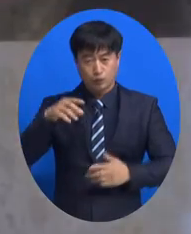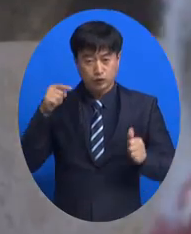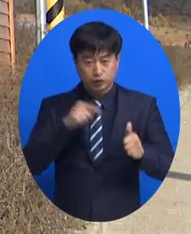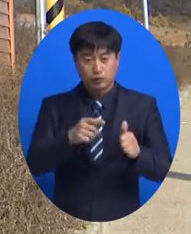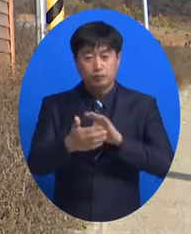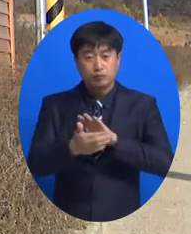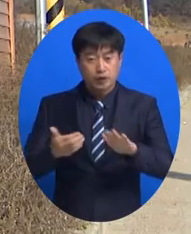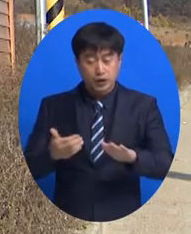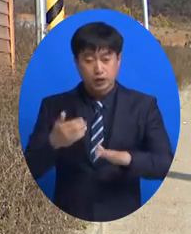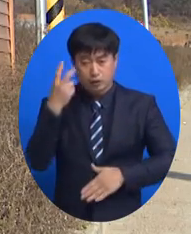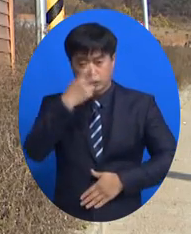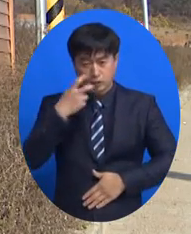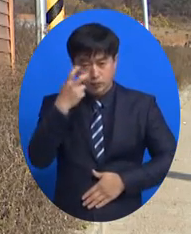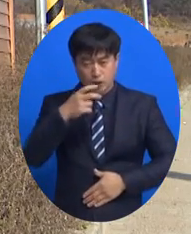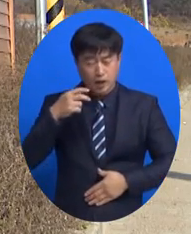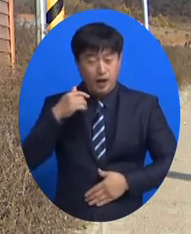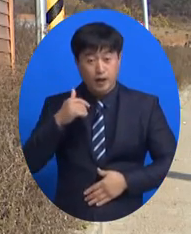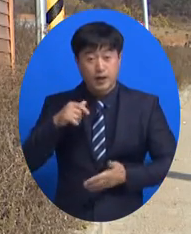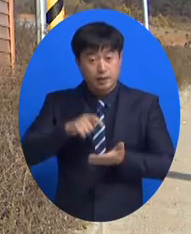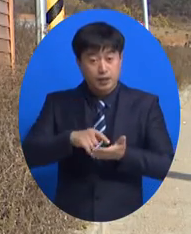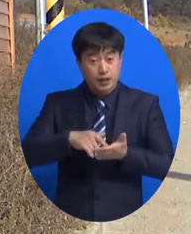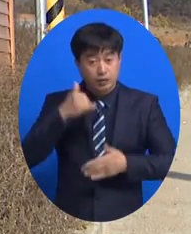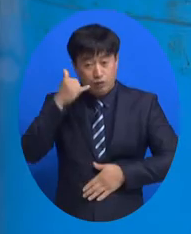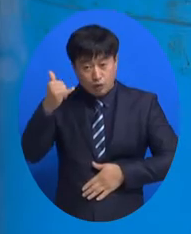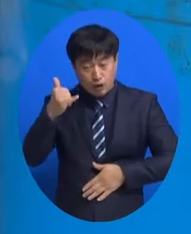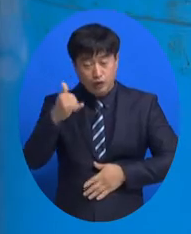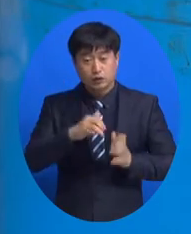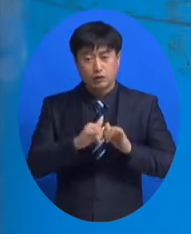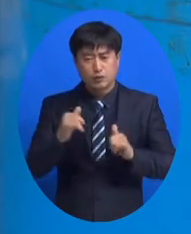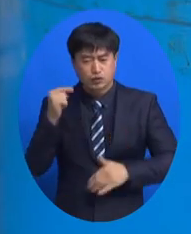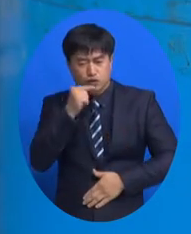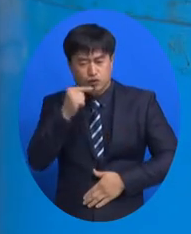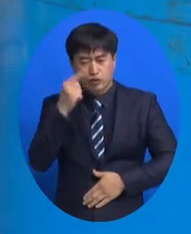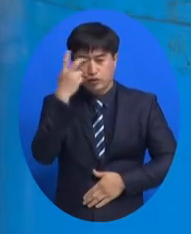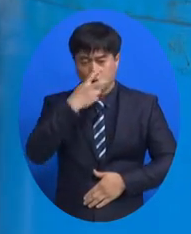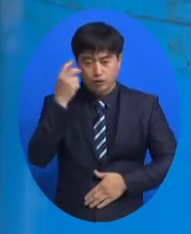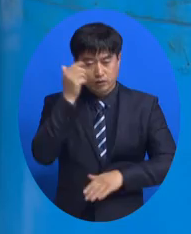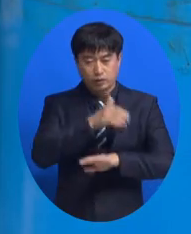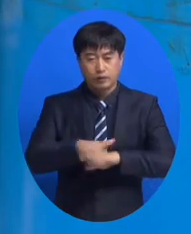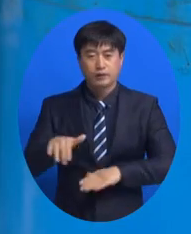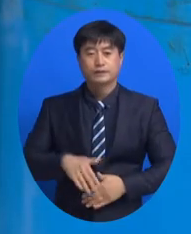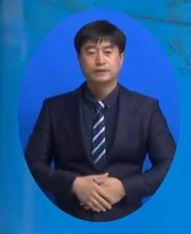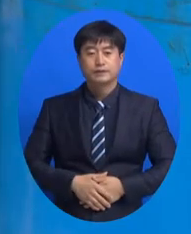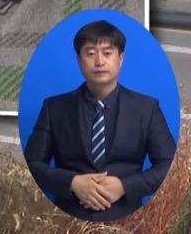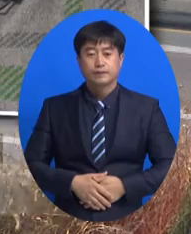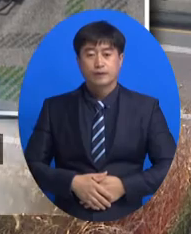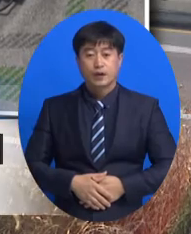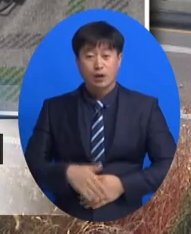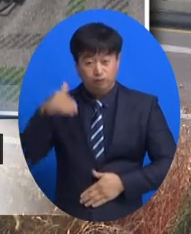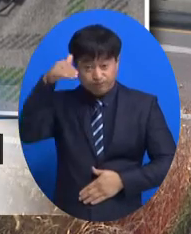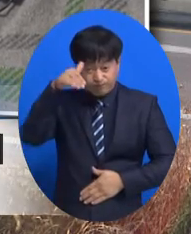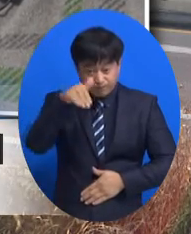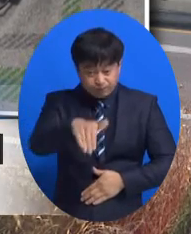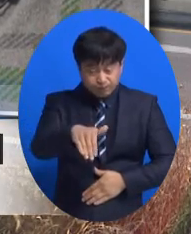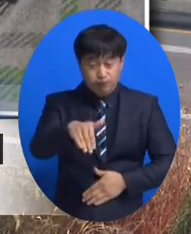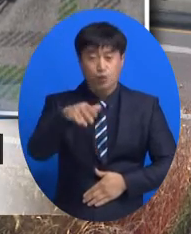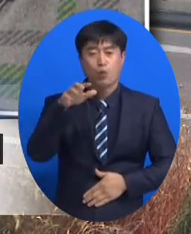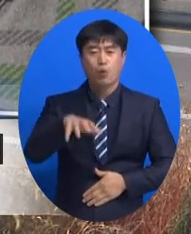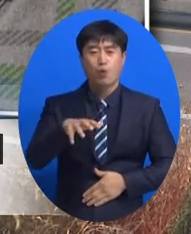지정, 사전 예찰 활동과 비상 연락 인력 편성 등 빈틈없이 관리할 방침입니다.